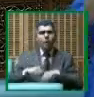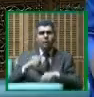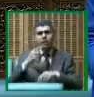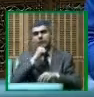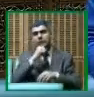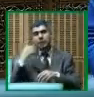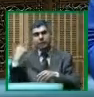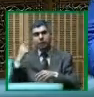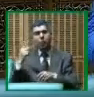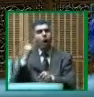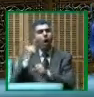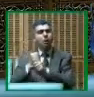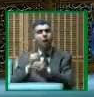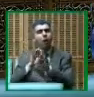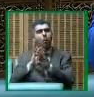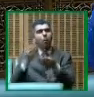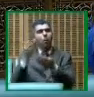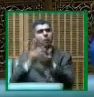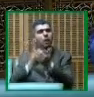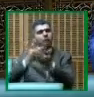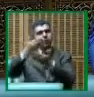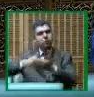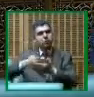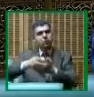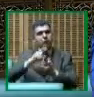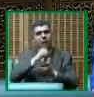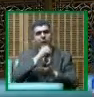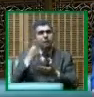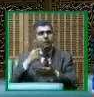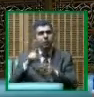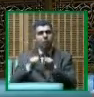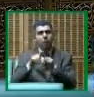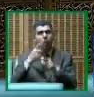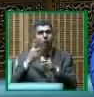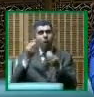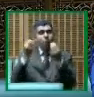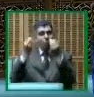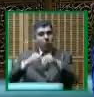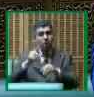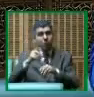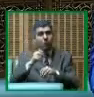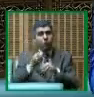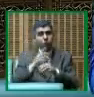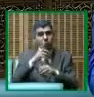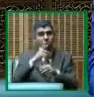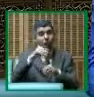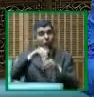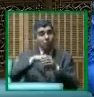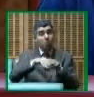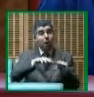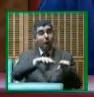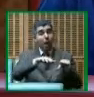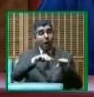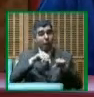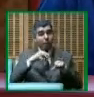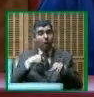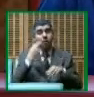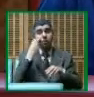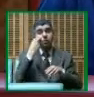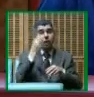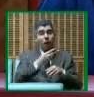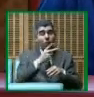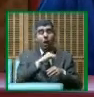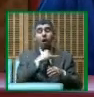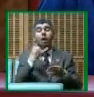800 مليون درهم. لو كان تبعتوا غير هذا الشيء سيد الوزير كاع ما تحملوش نتوما المسؤولية، ما ديروش مجهود في الوزارة ديالكم، تبعوا غير الحكومة السابقة، لو